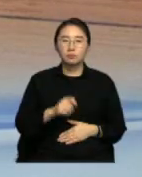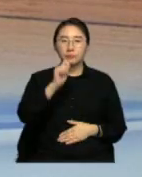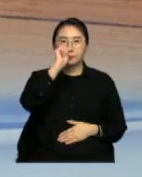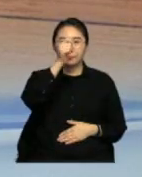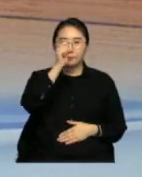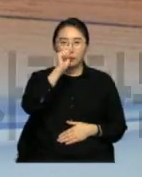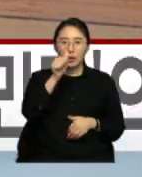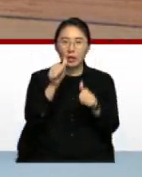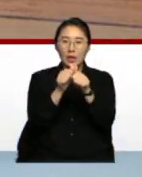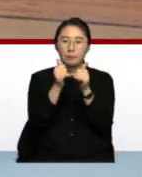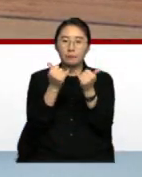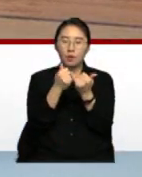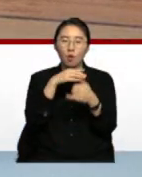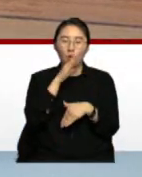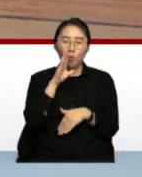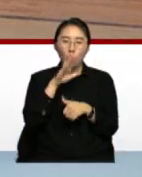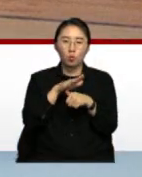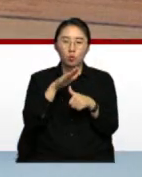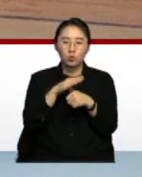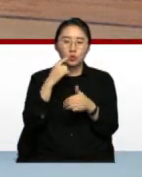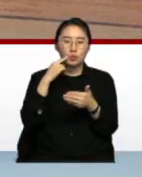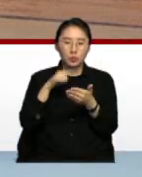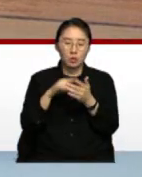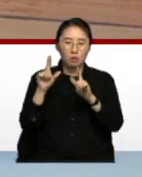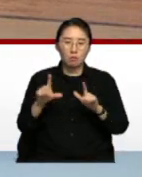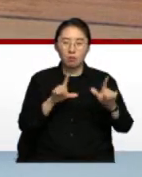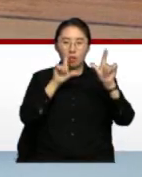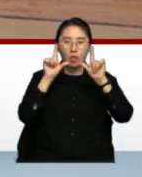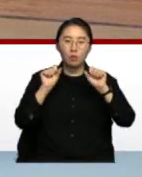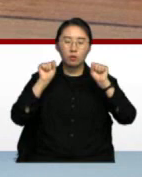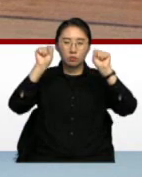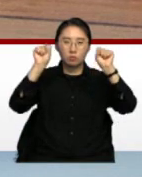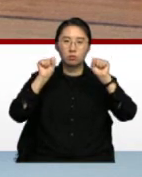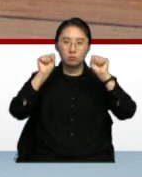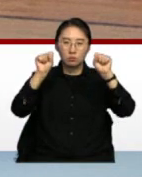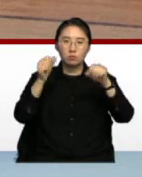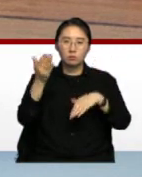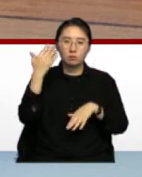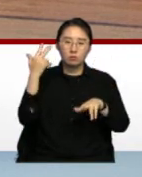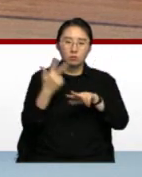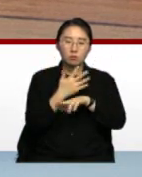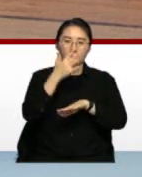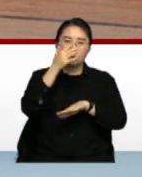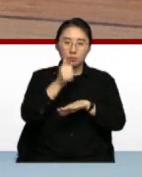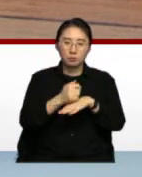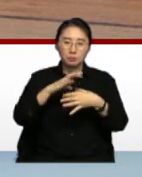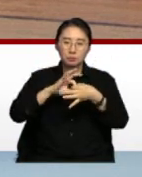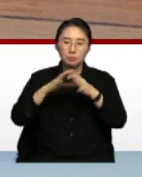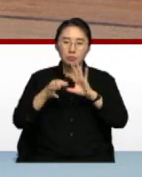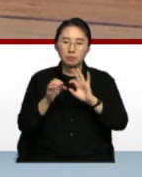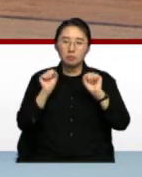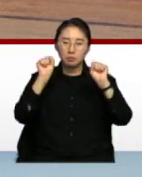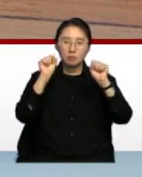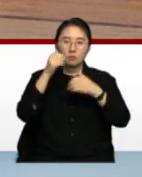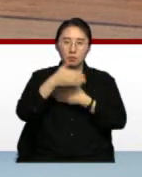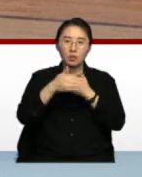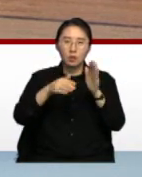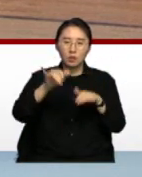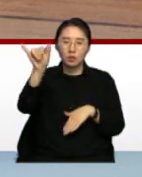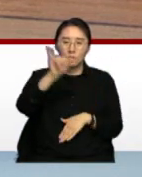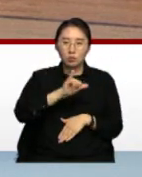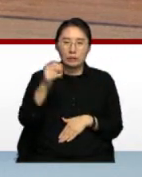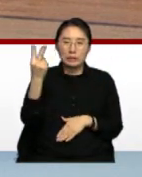배드민턴은 남녀노소 누구나 쉽게 접할 수 있는 생활체육인데요. 지난 주말 잠실 올림픽 경기장에는 전국 2천여